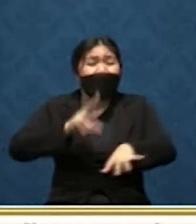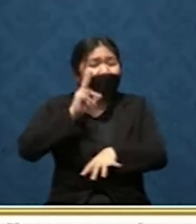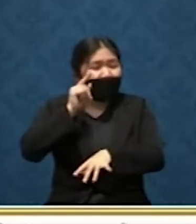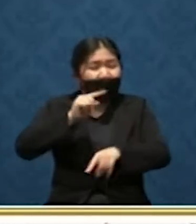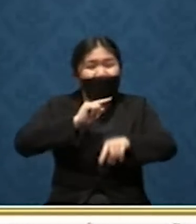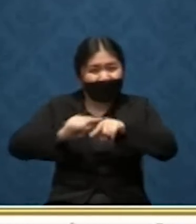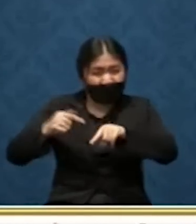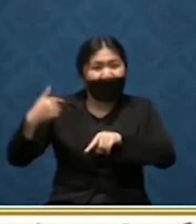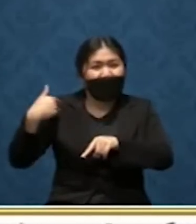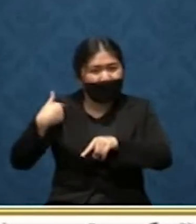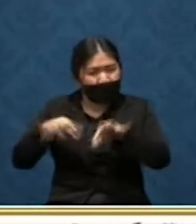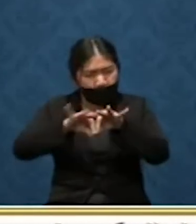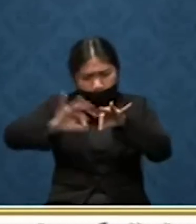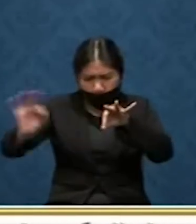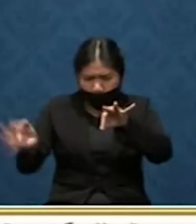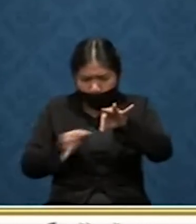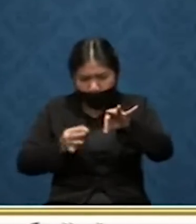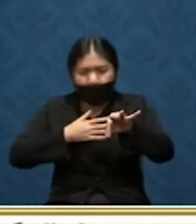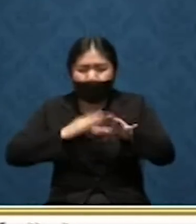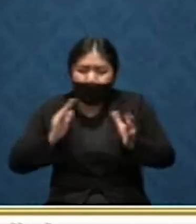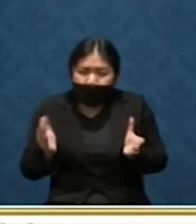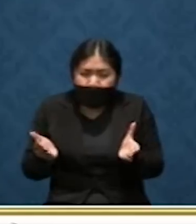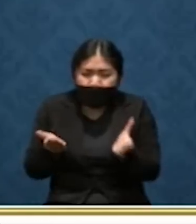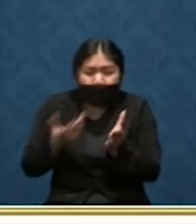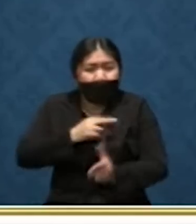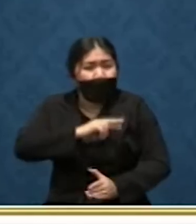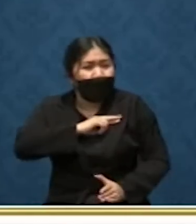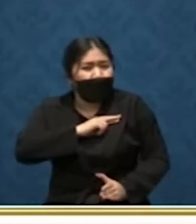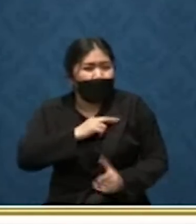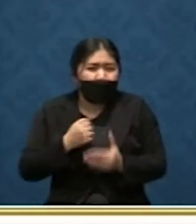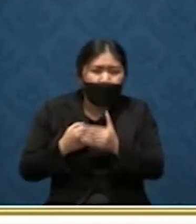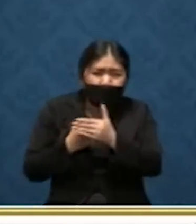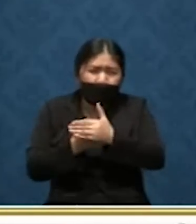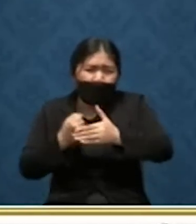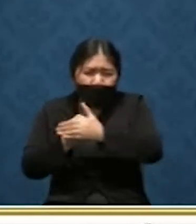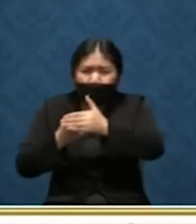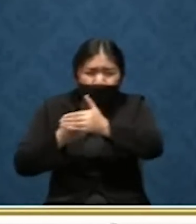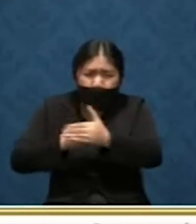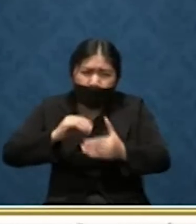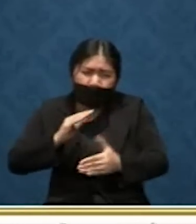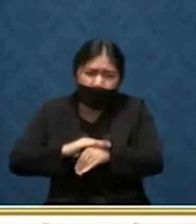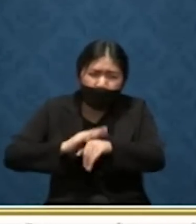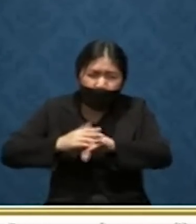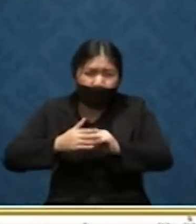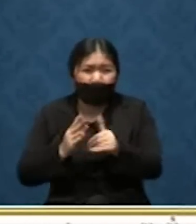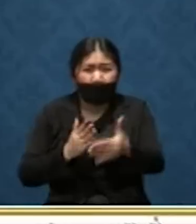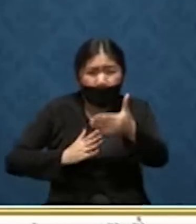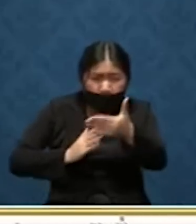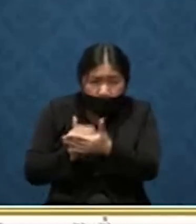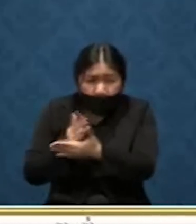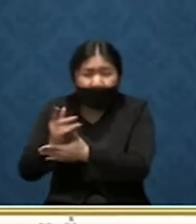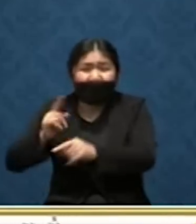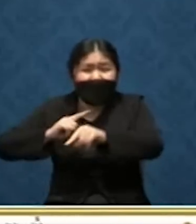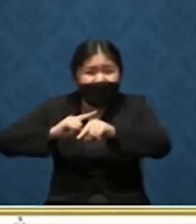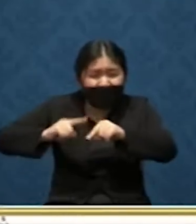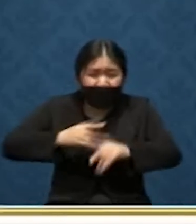เนือหาโดยมากก็ไปใทางโ้ยตัเองว่าเป็คนสู่ชีวตสร้างเน้อสร้างตัวจนประสกความสำเร็ทั้งในด้านความนิยตแล